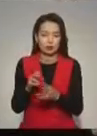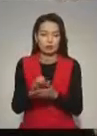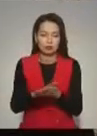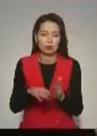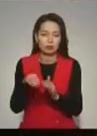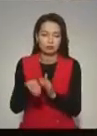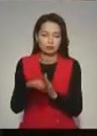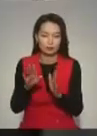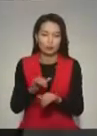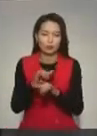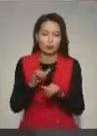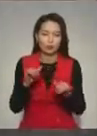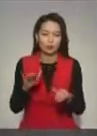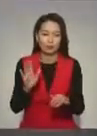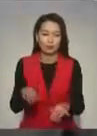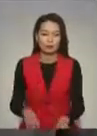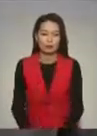и увеличилась